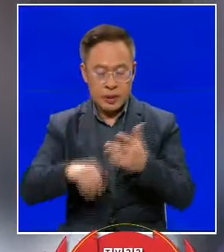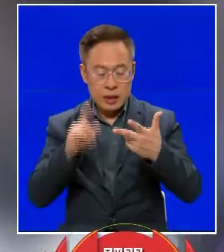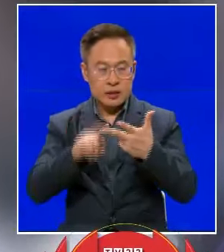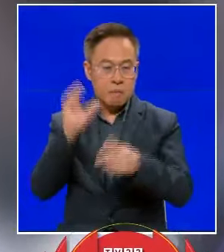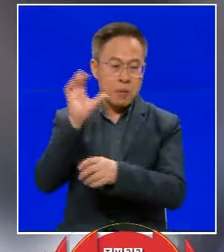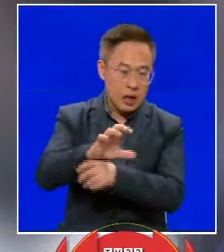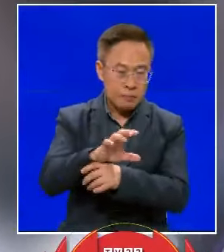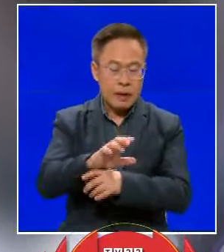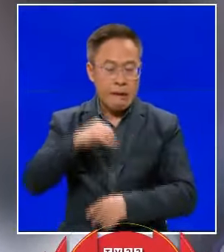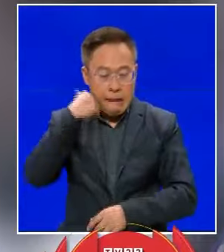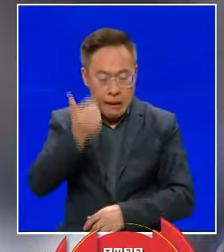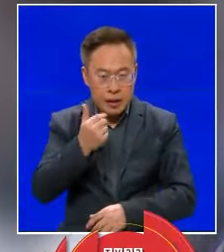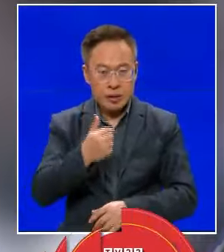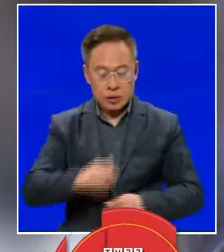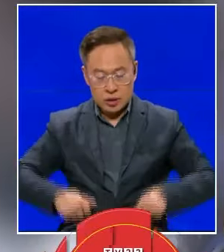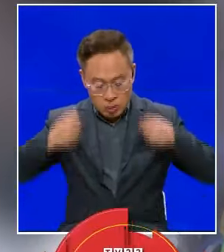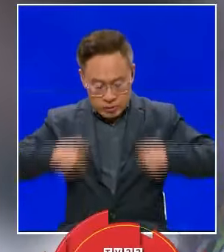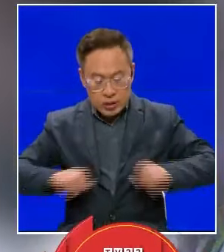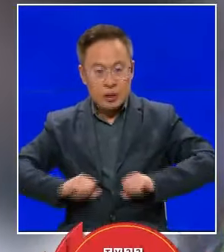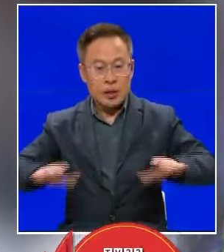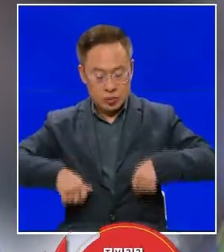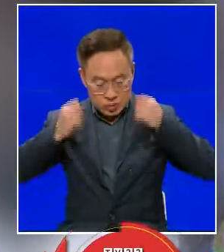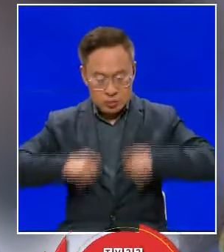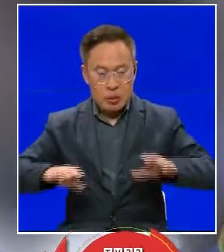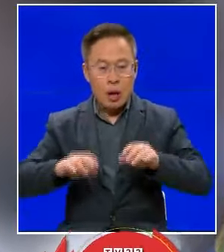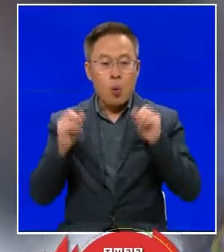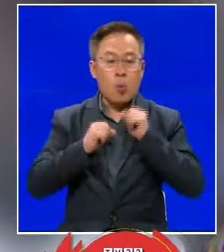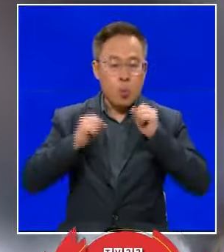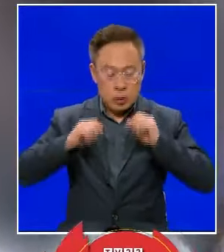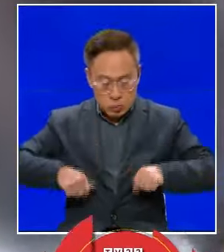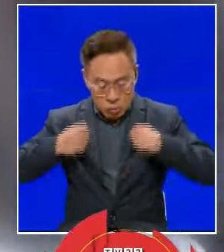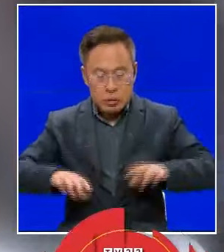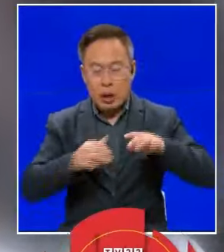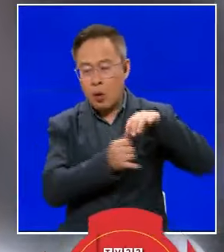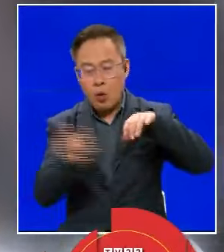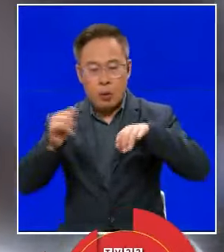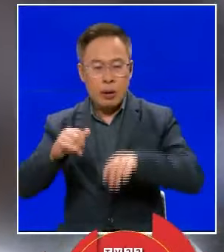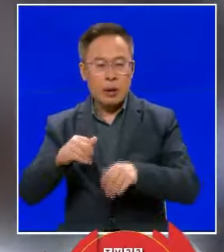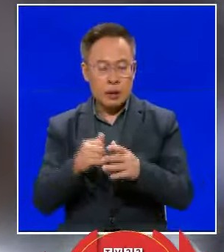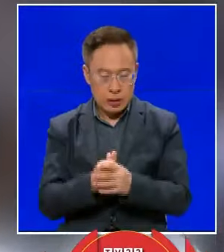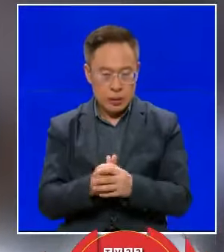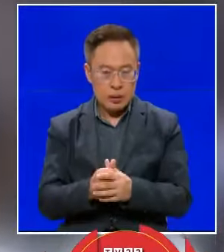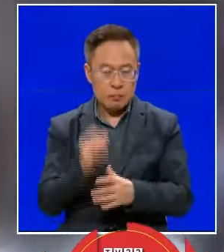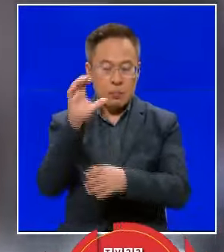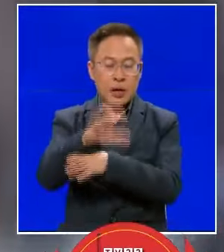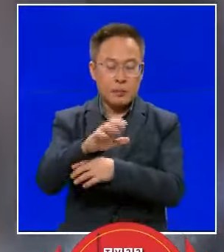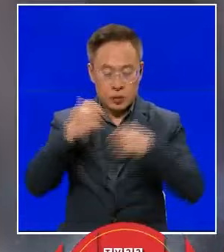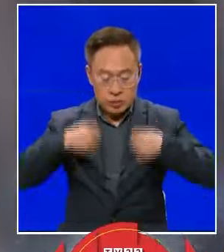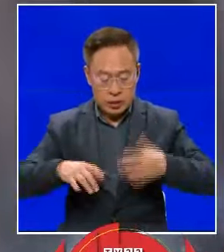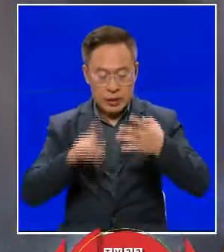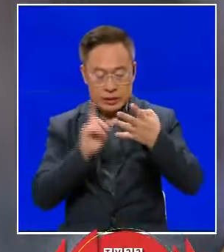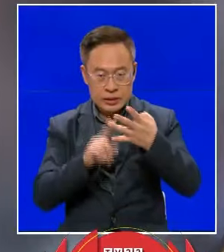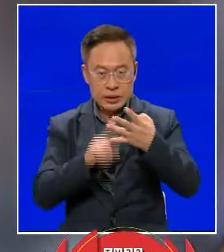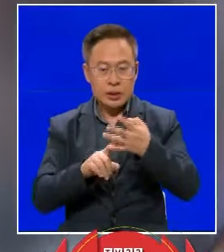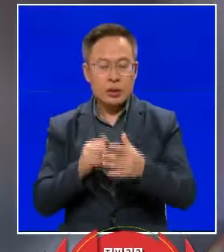นใจให้ผู้อื่นกระทำการใดไม่กระทำการใดโดยทำให้เกรงกลัวต่ออันตรายเสรีภาพนะครับ4ก็ในเรื่องนวงเหนียวกักขังนะฮ